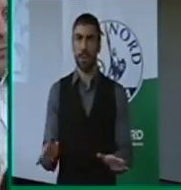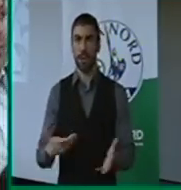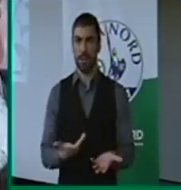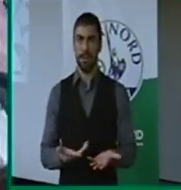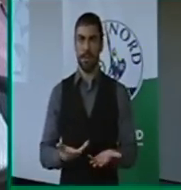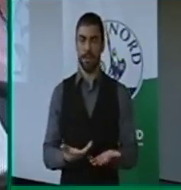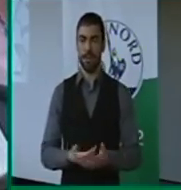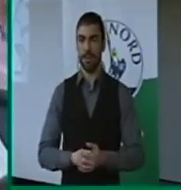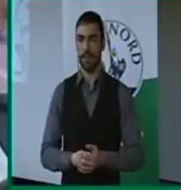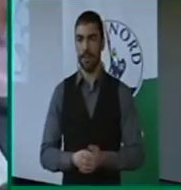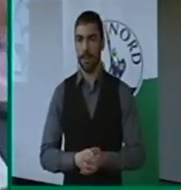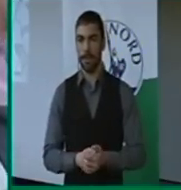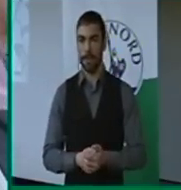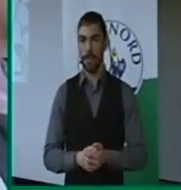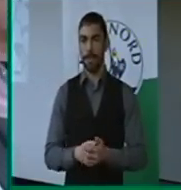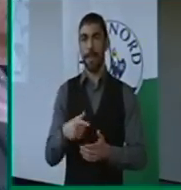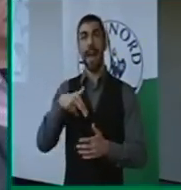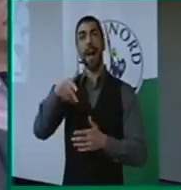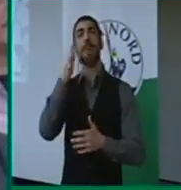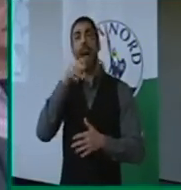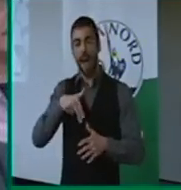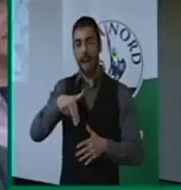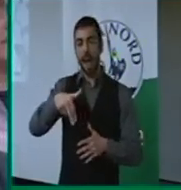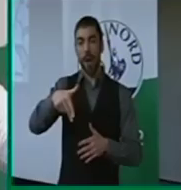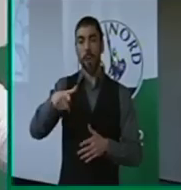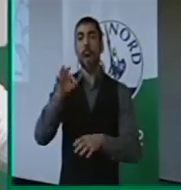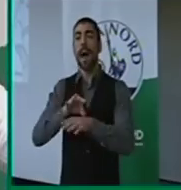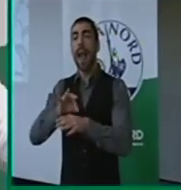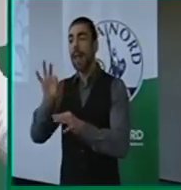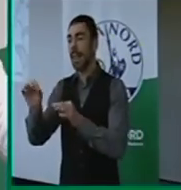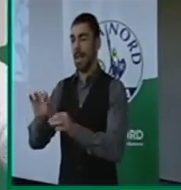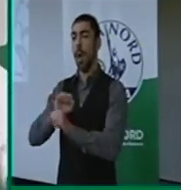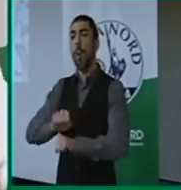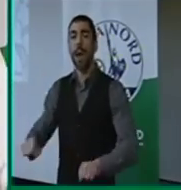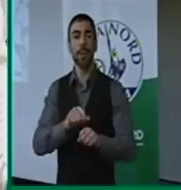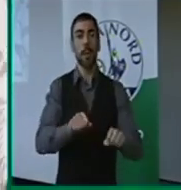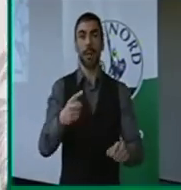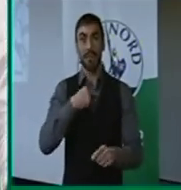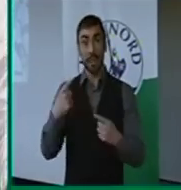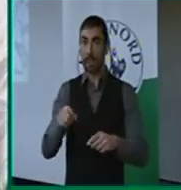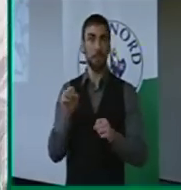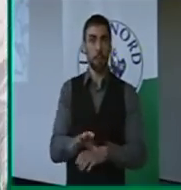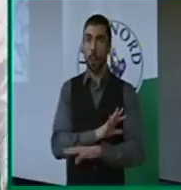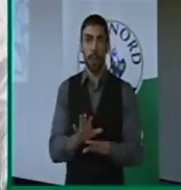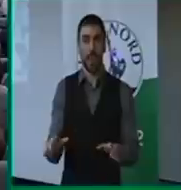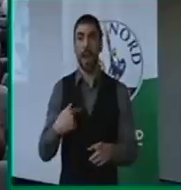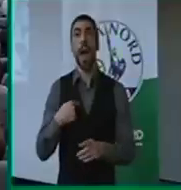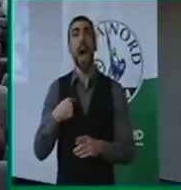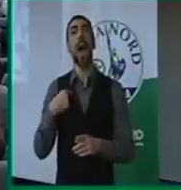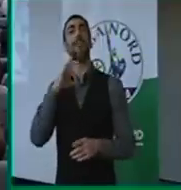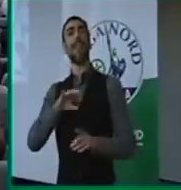tizio che che cammina sulle acque e e guarisce gli ammalati Però è una brutta vita noi abbiamo il vantaggio di avere